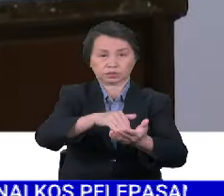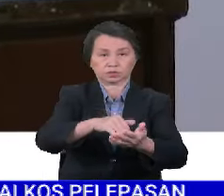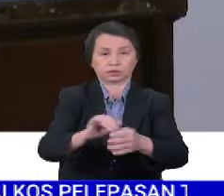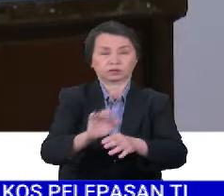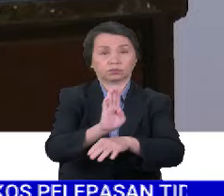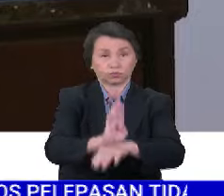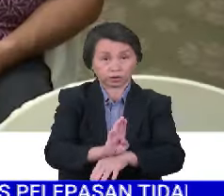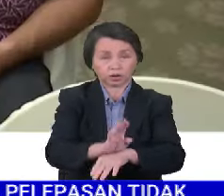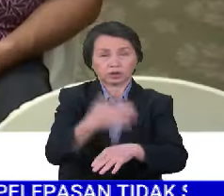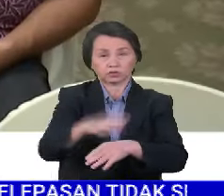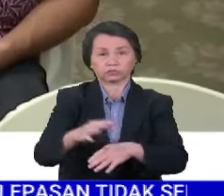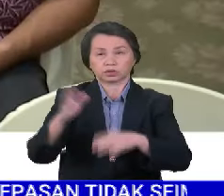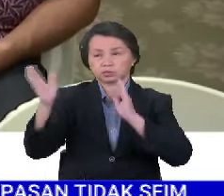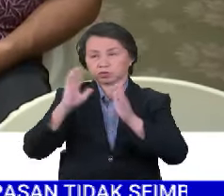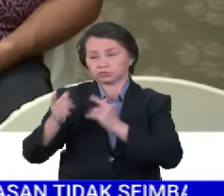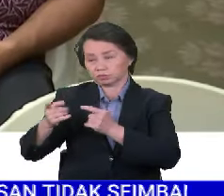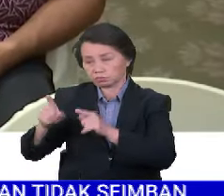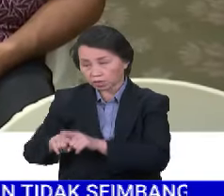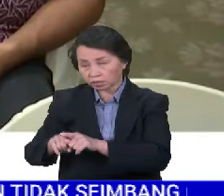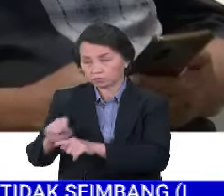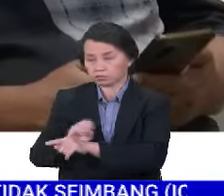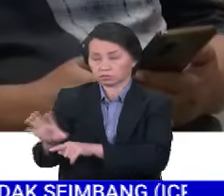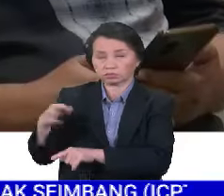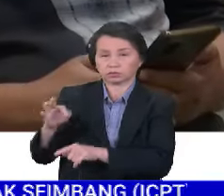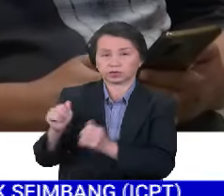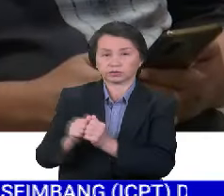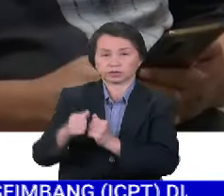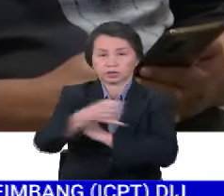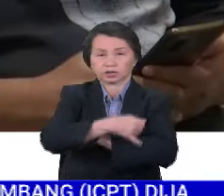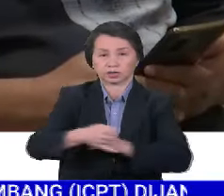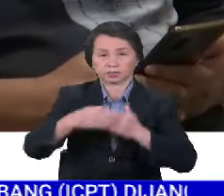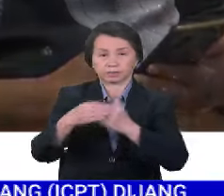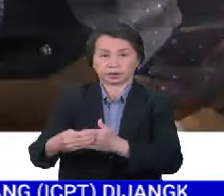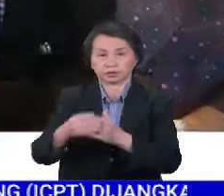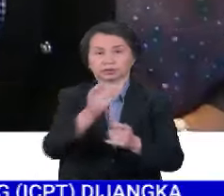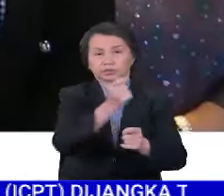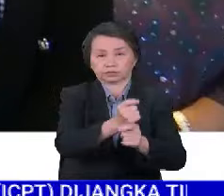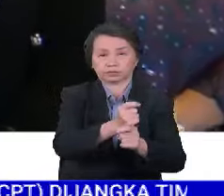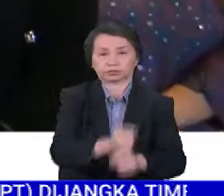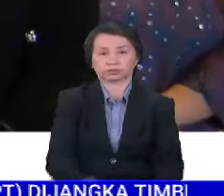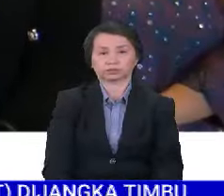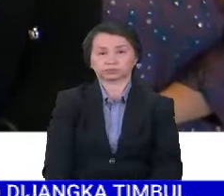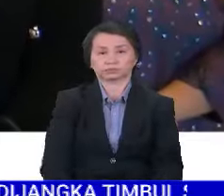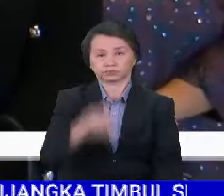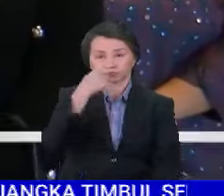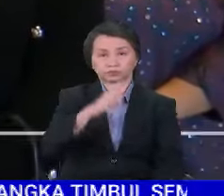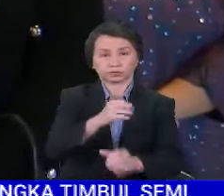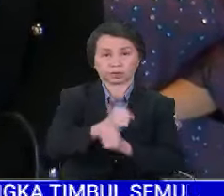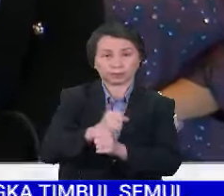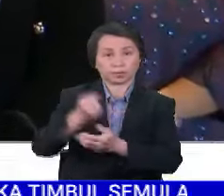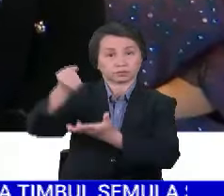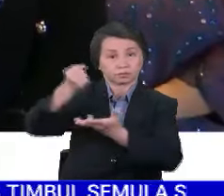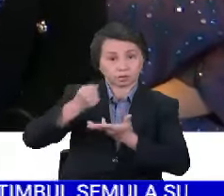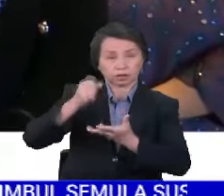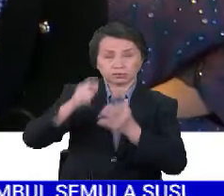berkenaan selepas negara dilanda pendek nicobit 19 dengan garis panduan ditetapkan untuk mendapatkan Danau mereka